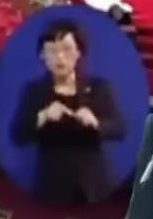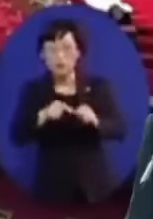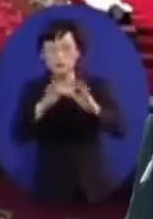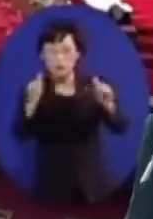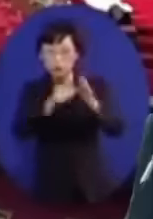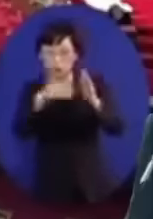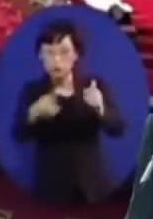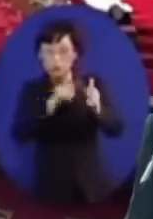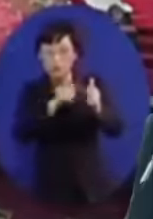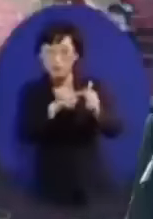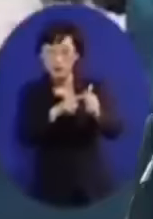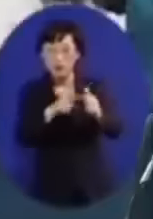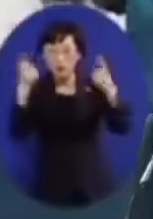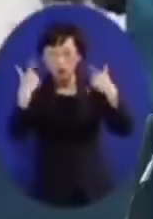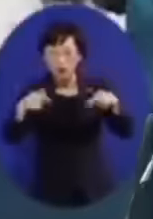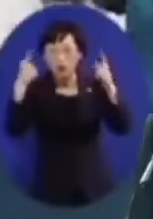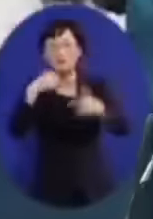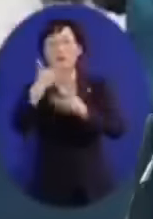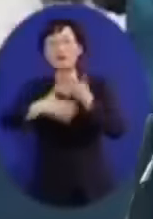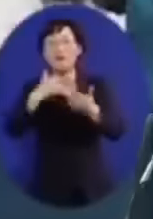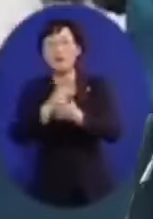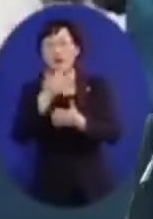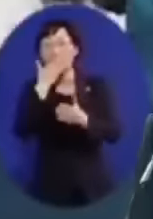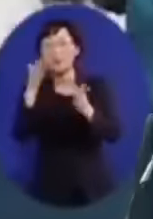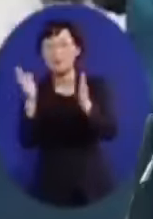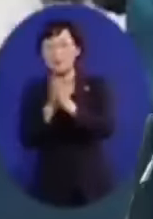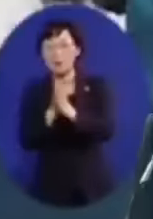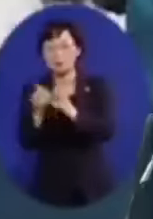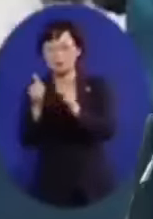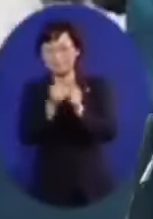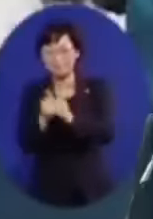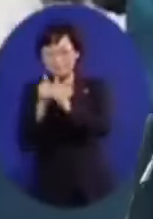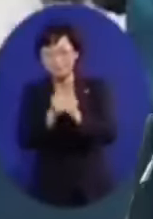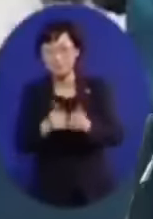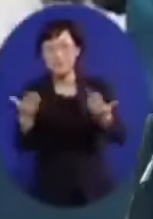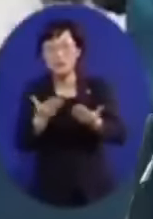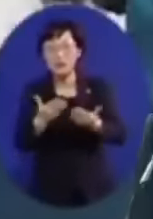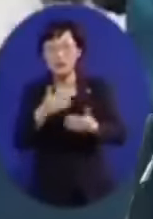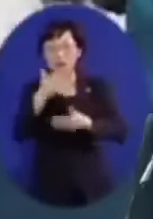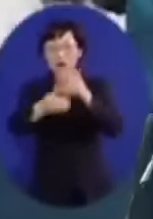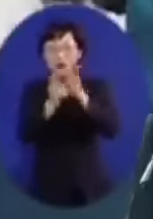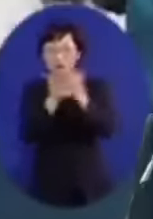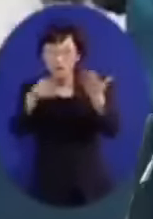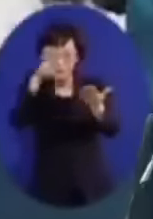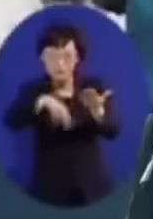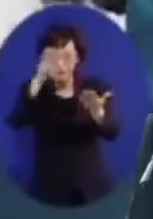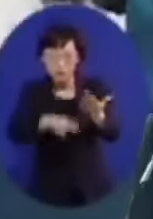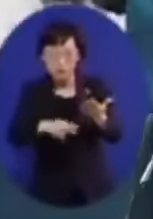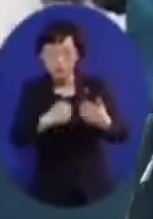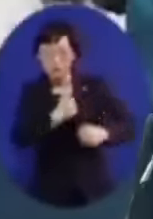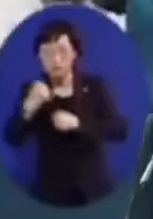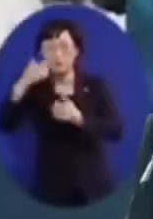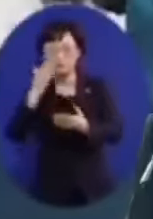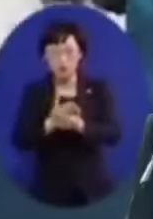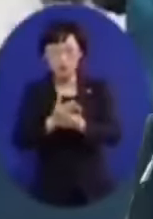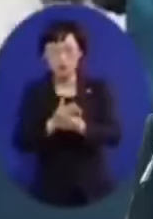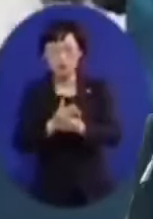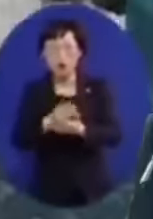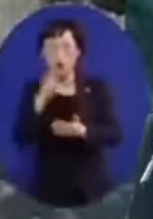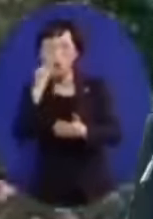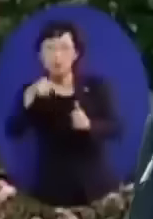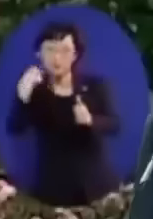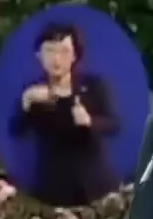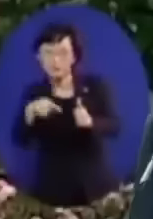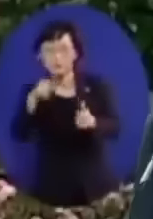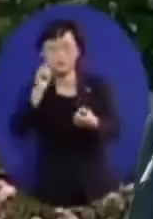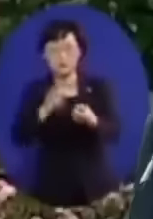언제나 하나님의 편에서 일하는 사람이 되어라고 기도하는 일과 성경 읽는 것을 결리해서는 안 된다고 말하는 어머니의 가르침을 잊지